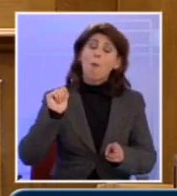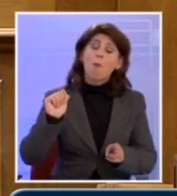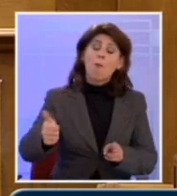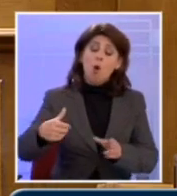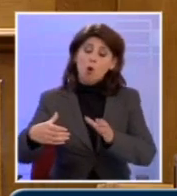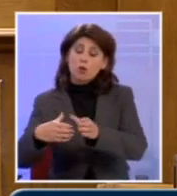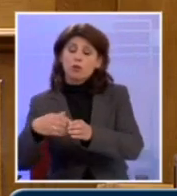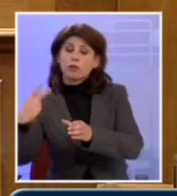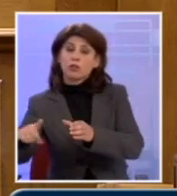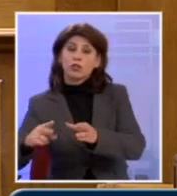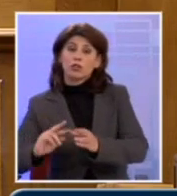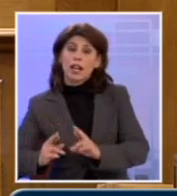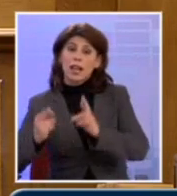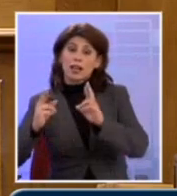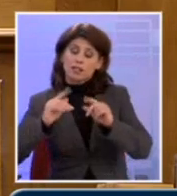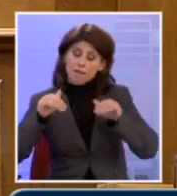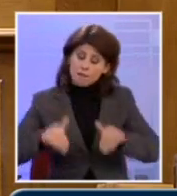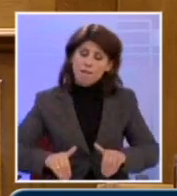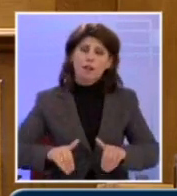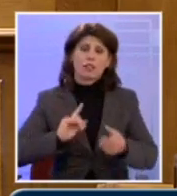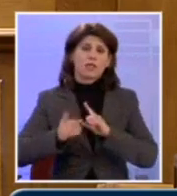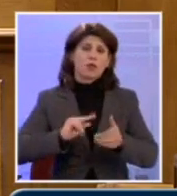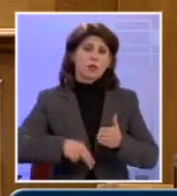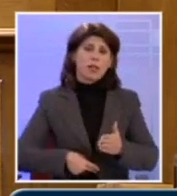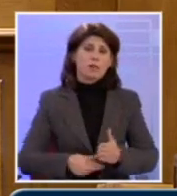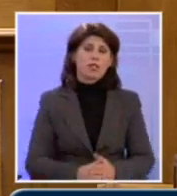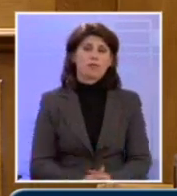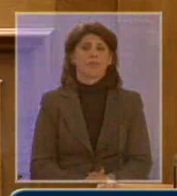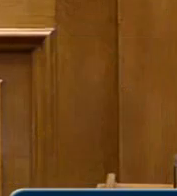ενέργειες, τηρώντας τη συμφωνία που υπέγραψε.